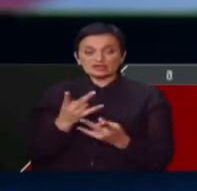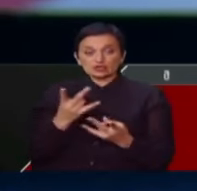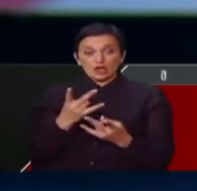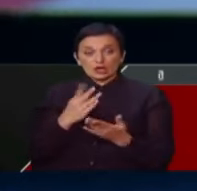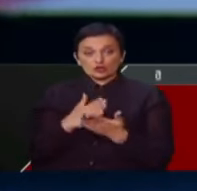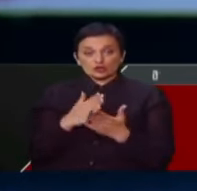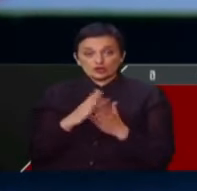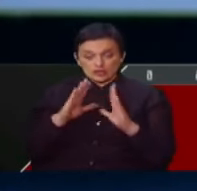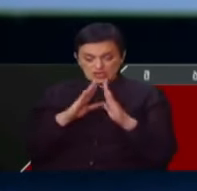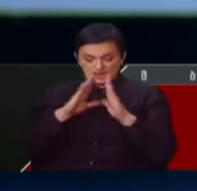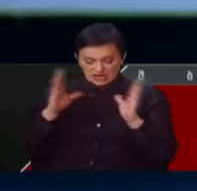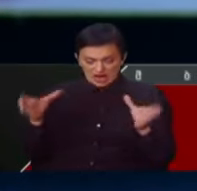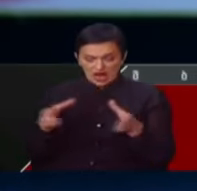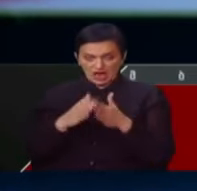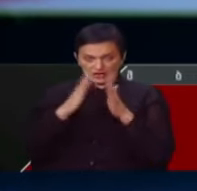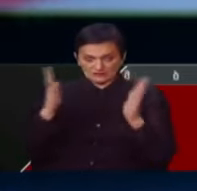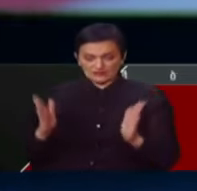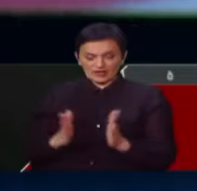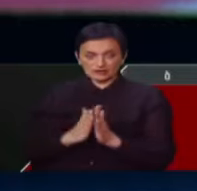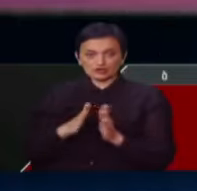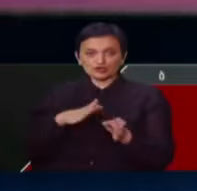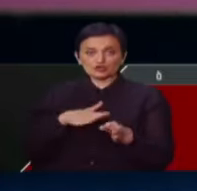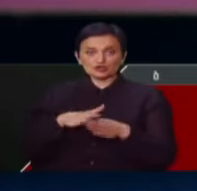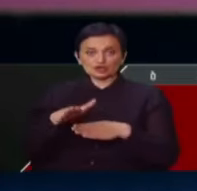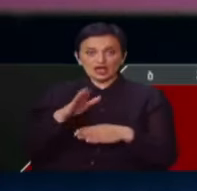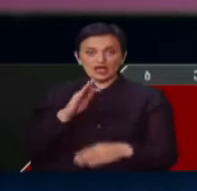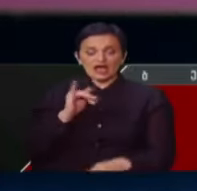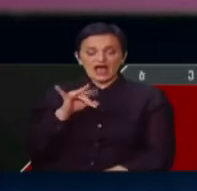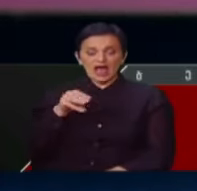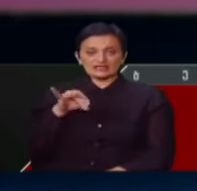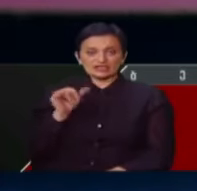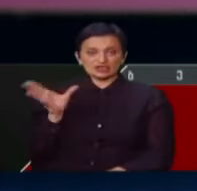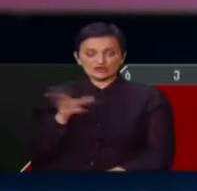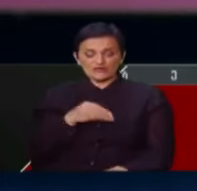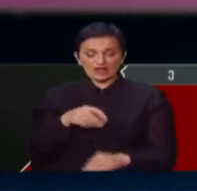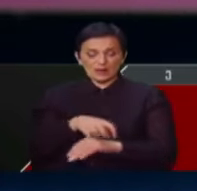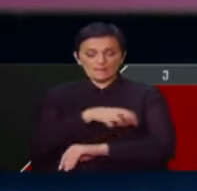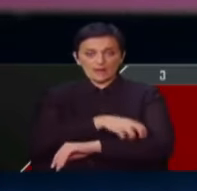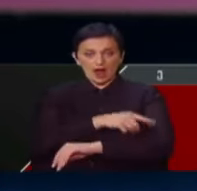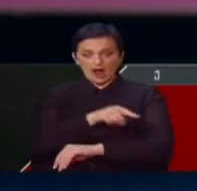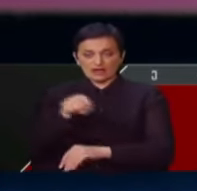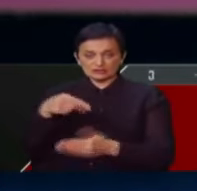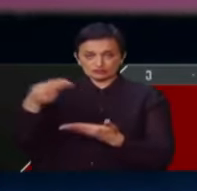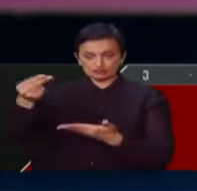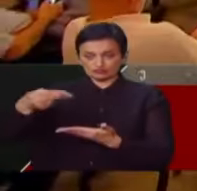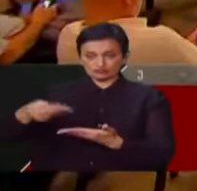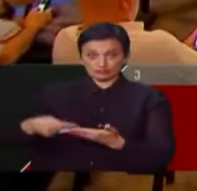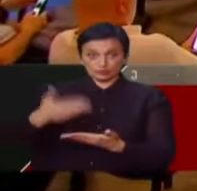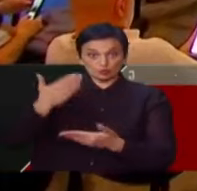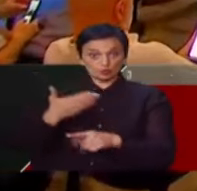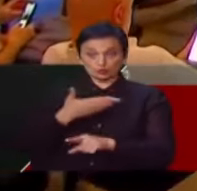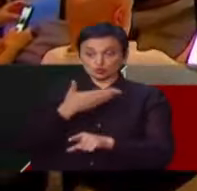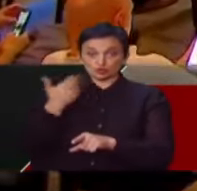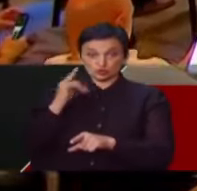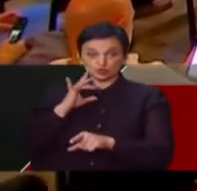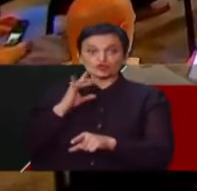რომ გაერთიანდეთ, შევასრულოთ ის ქარტია, რომელსაც ყველა პარტიებმა ხელი მოაწერეს, ან თუ არ მოაწერეს